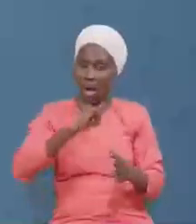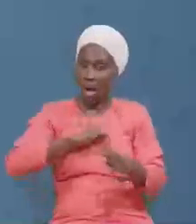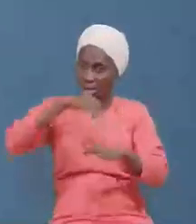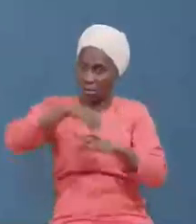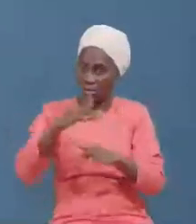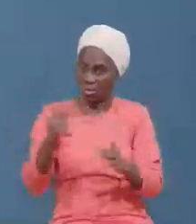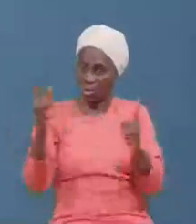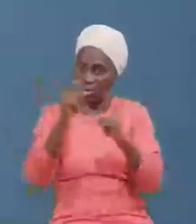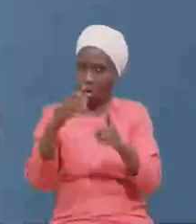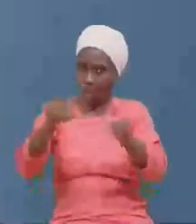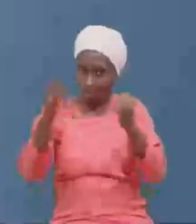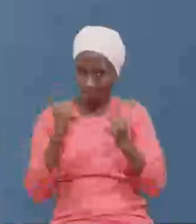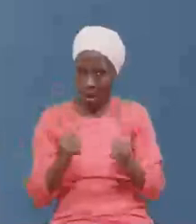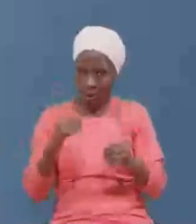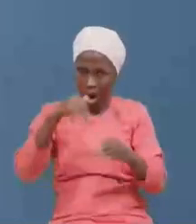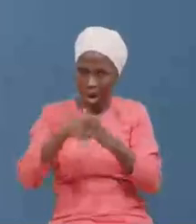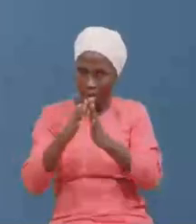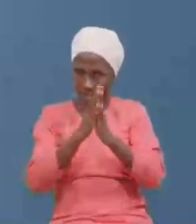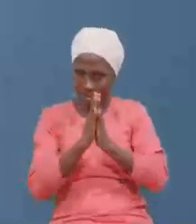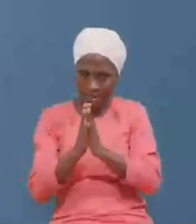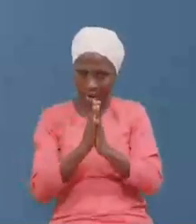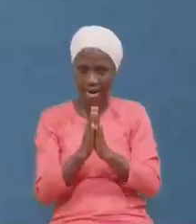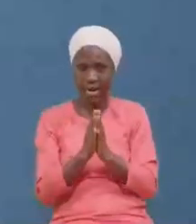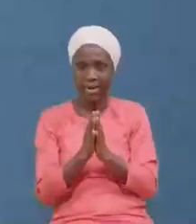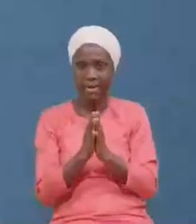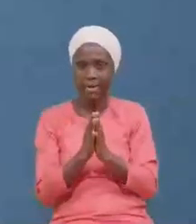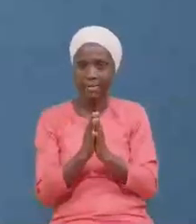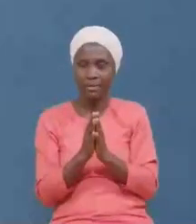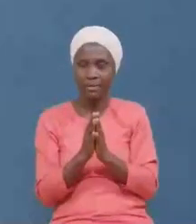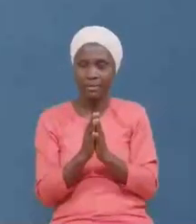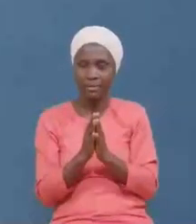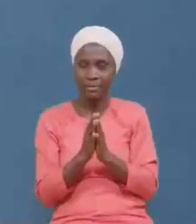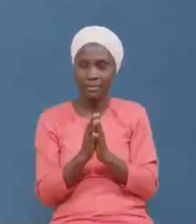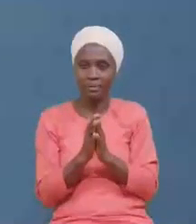Je vais envoyer la parole de puissance par la prière.